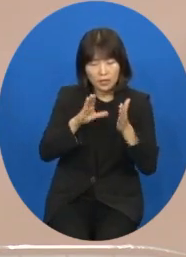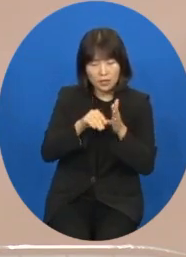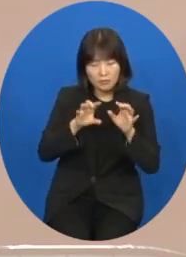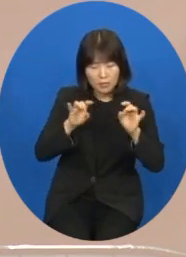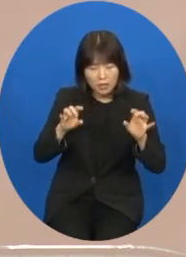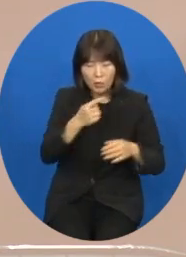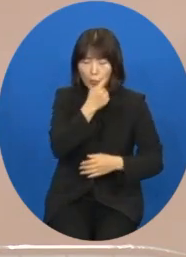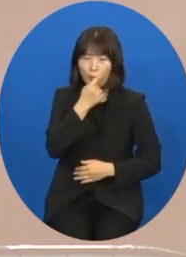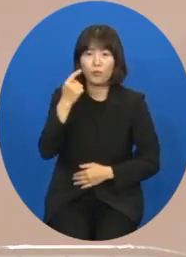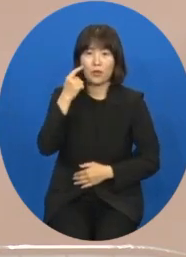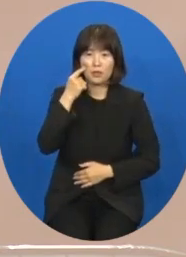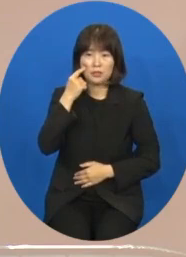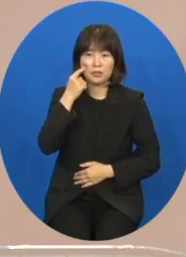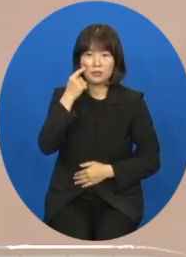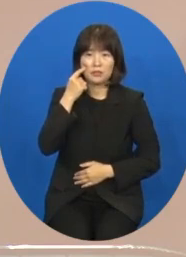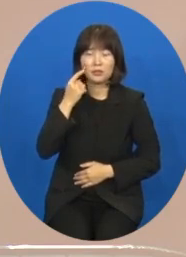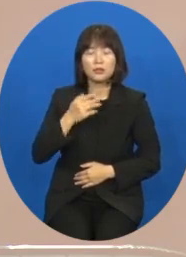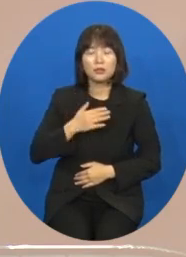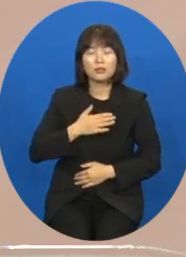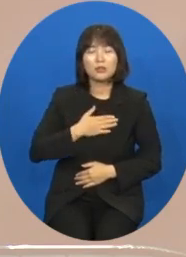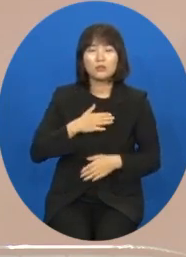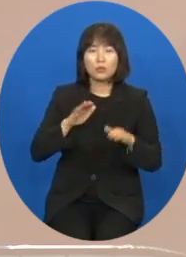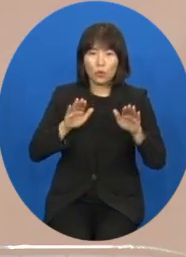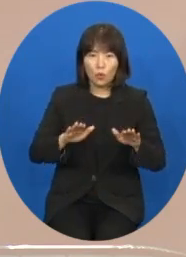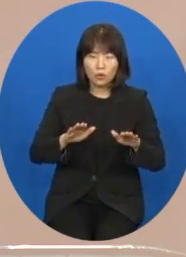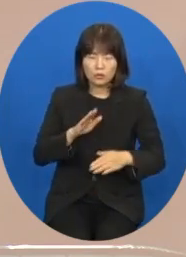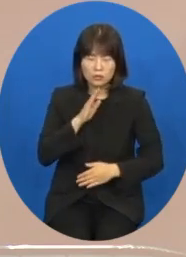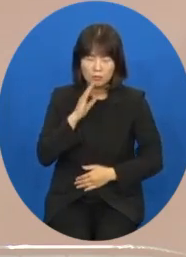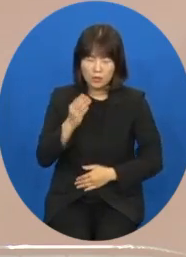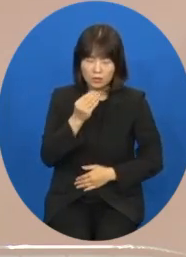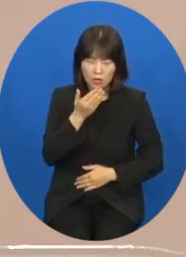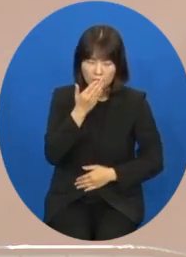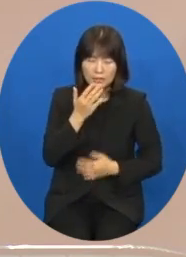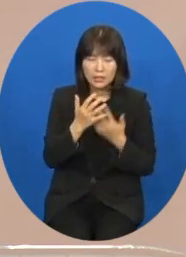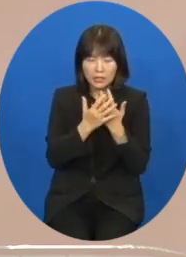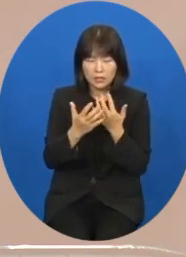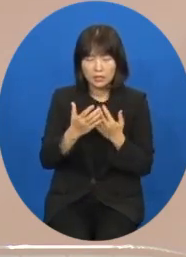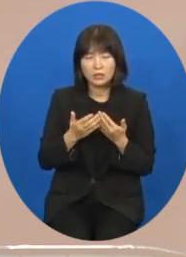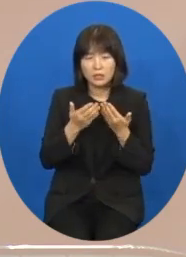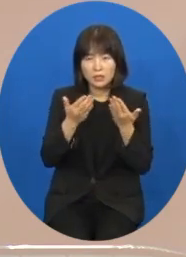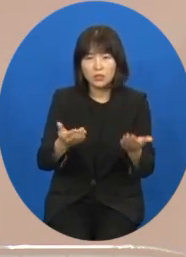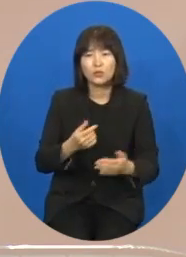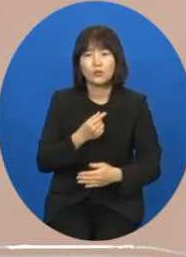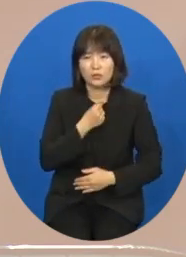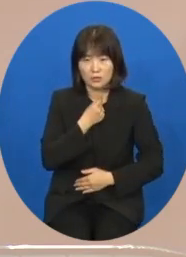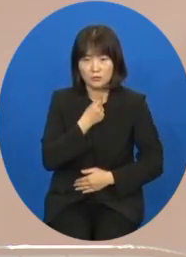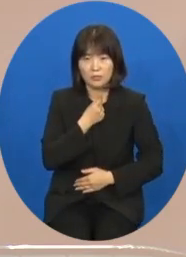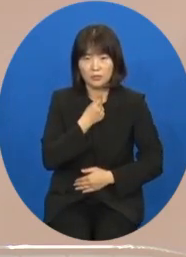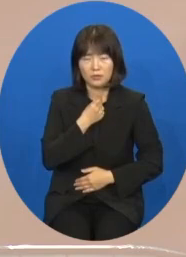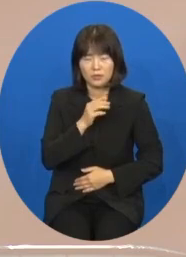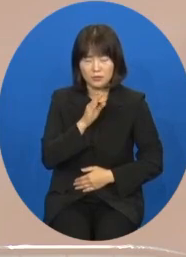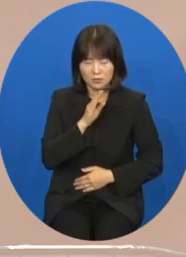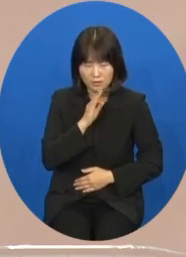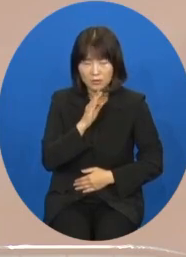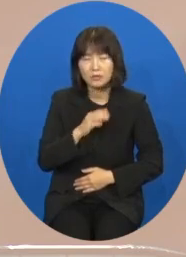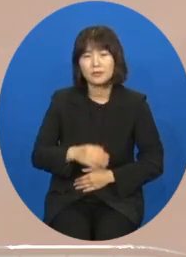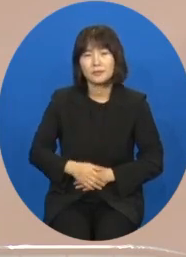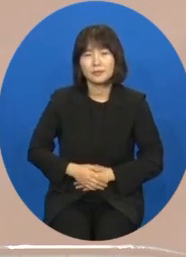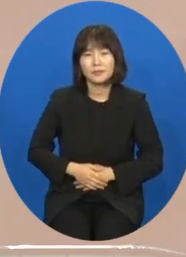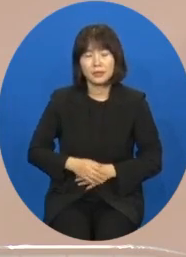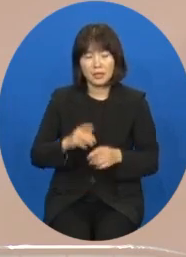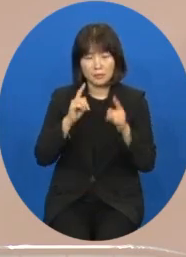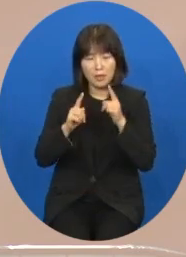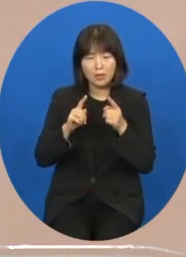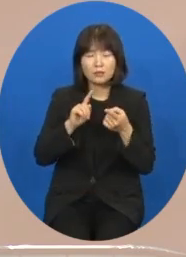거예요. 저는 오늘 정말 성찬식을 하고 싶은 주일이에요. 진짜 그렇습니다.